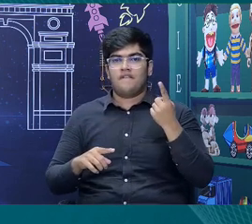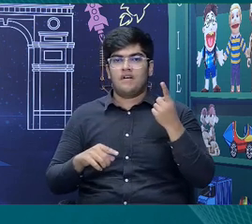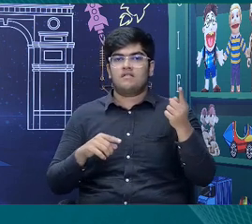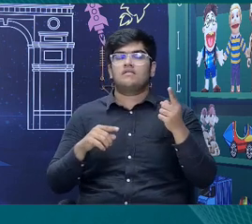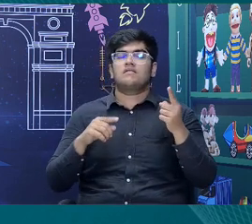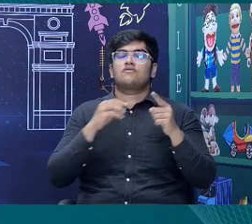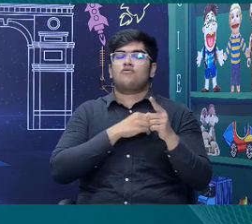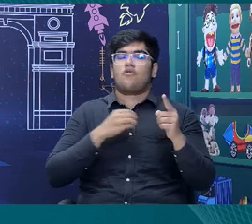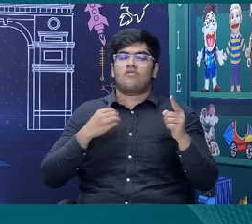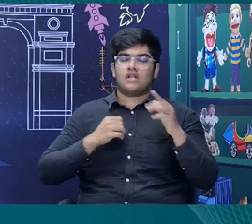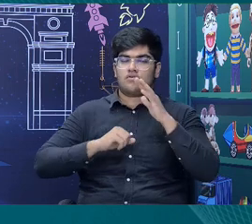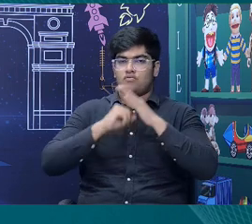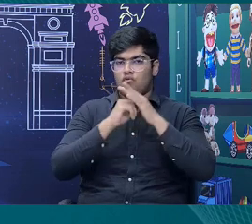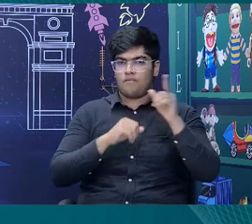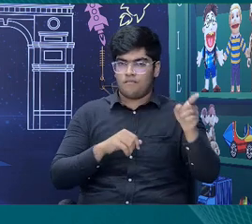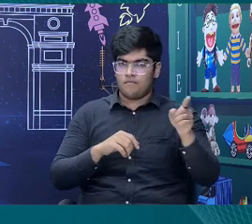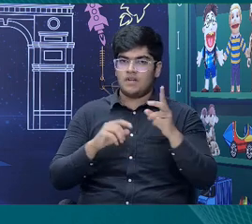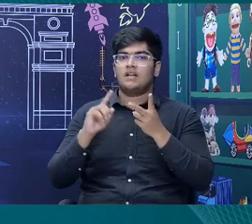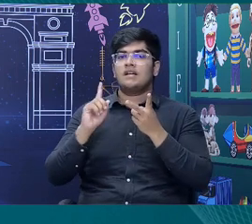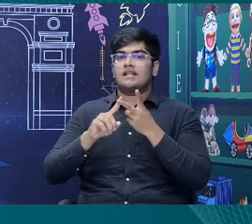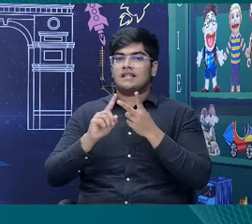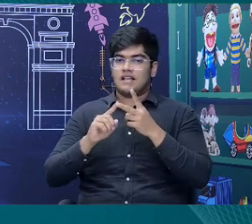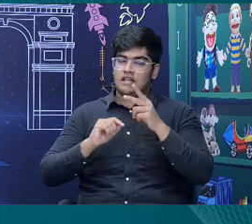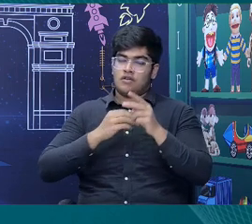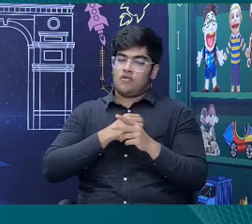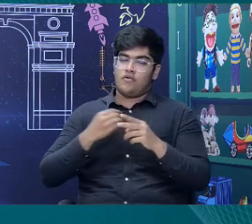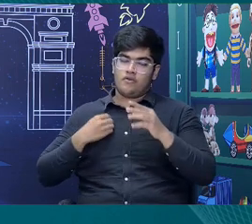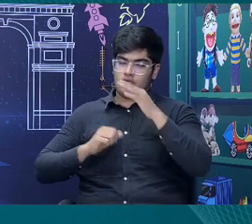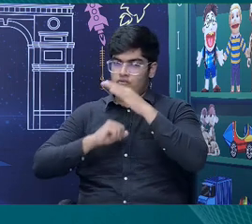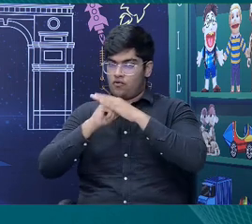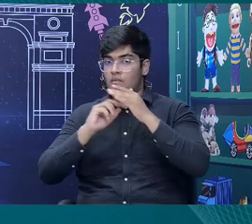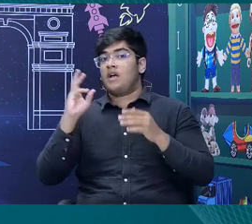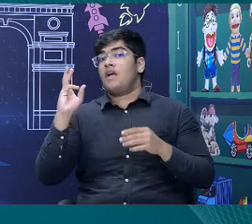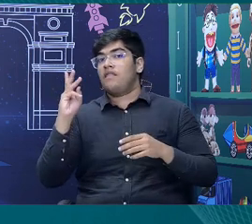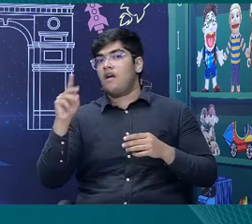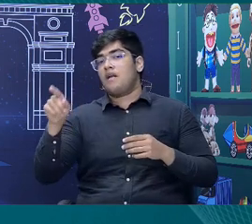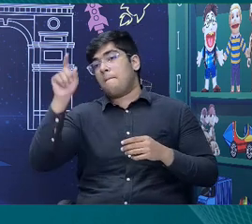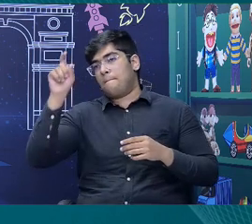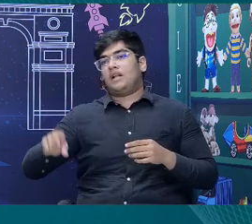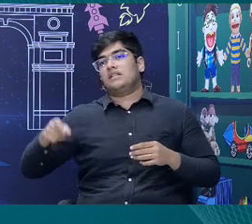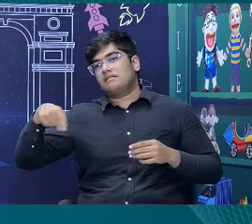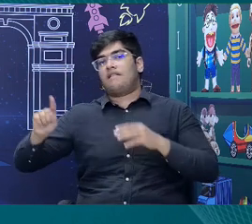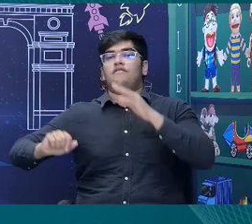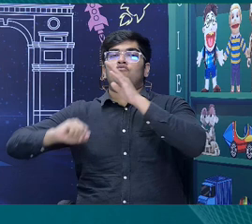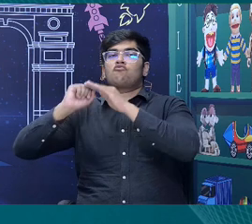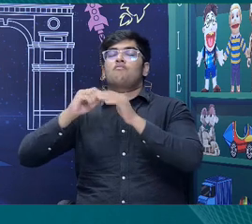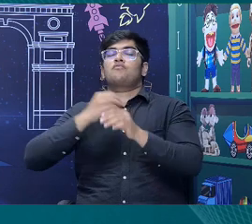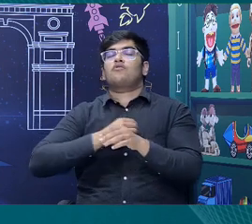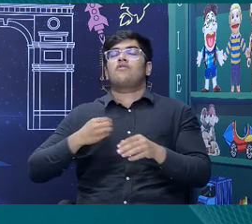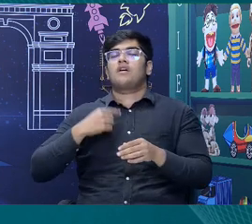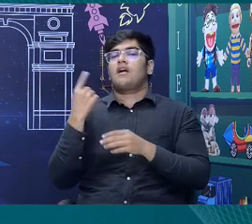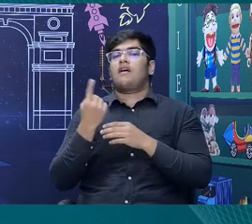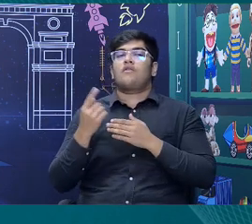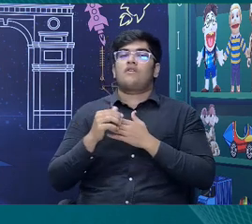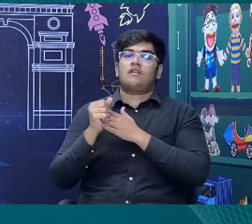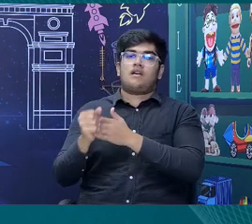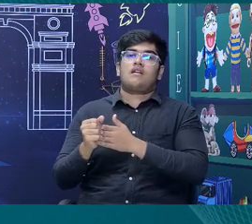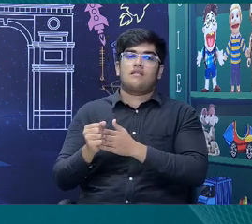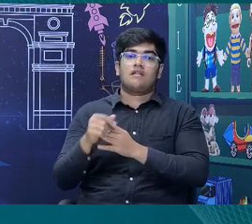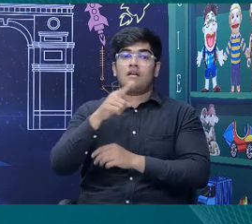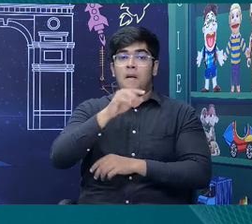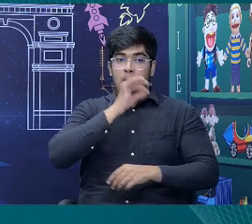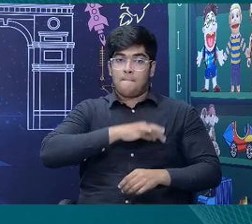हैंड है बिहेवियरल में भी अपर हैंड है एक्जिस्टेंशल में क्लाइंट का अपर हैंड हो गया बेनिफिट तीनों के डिफरेंट